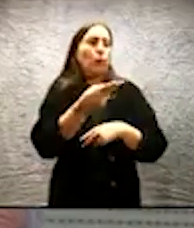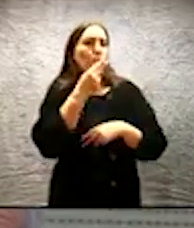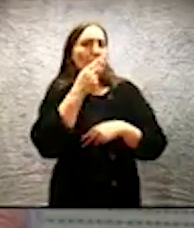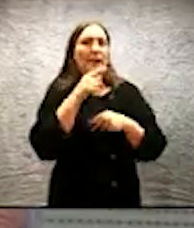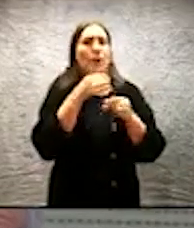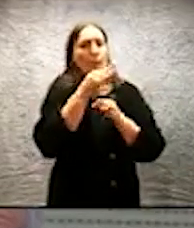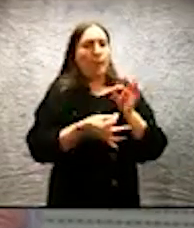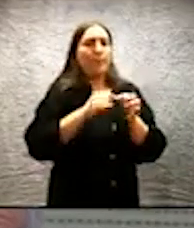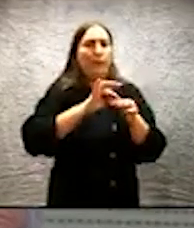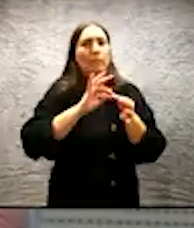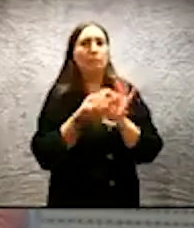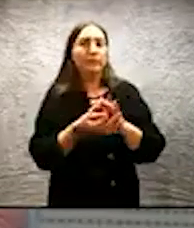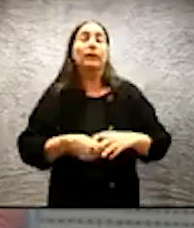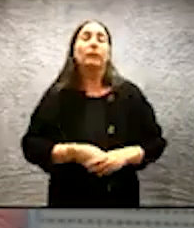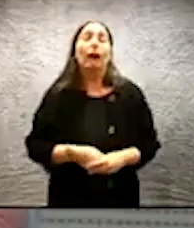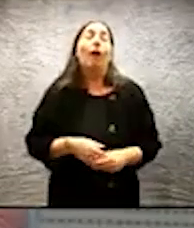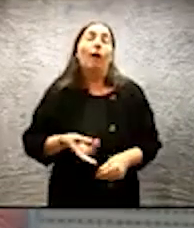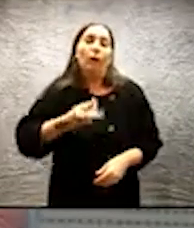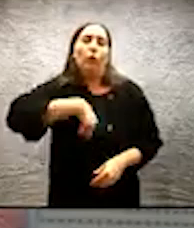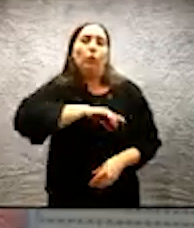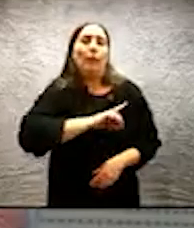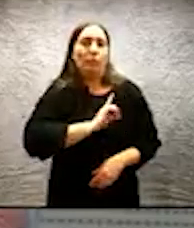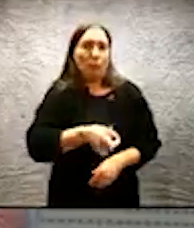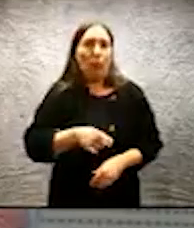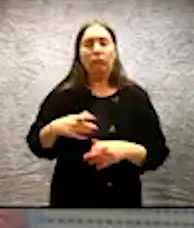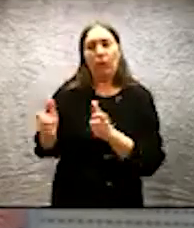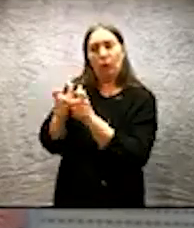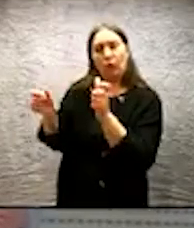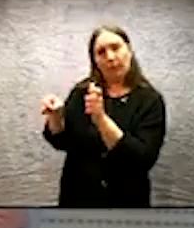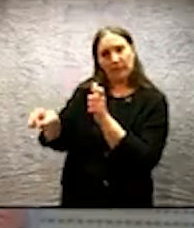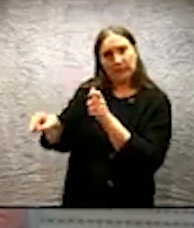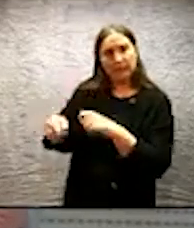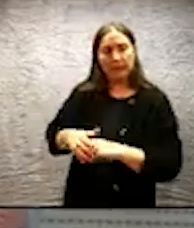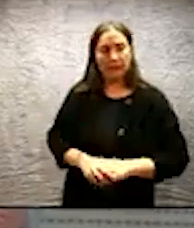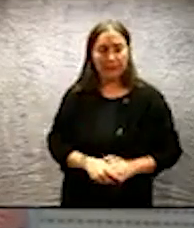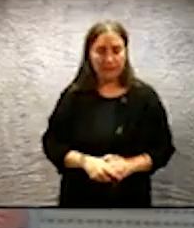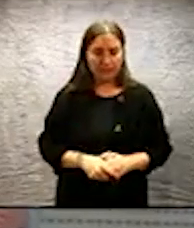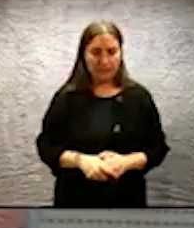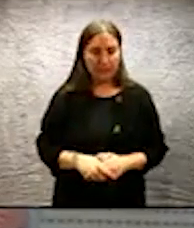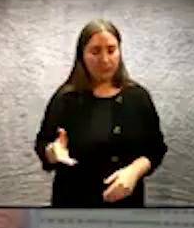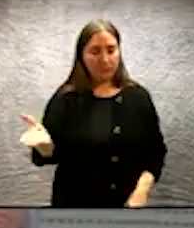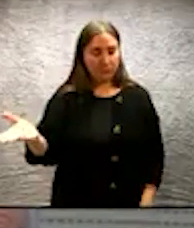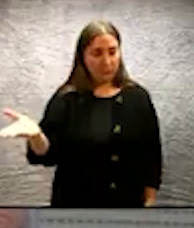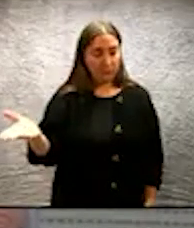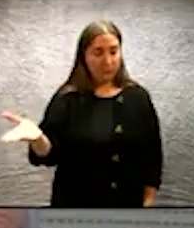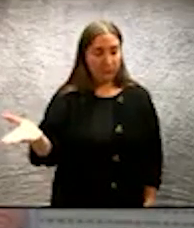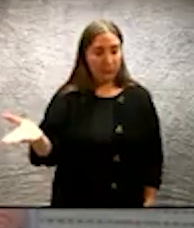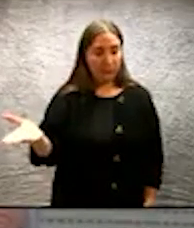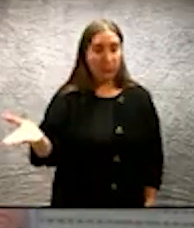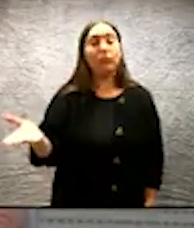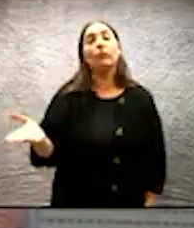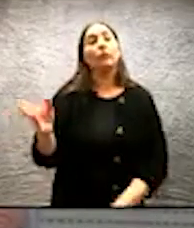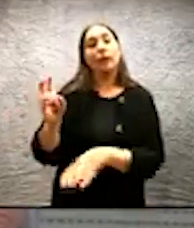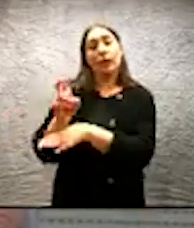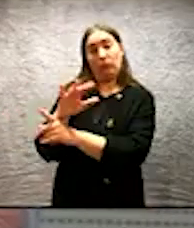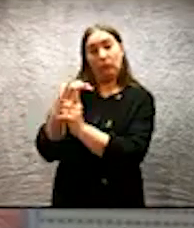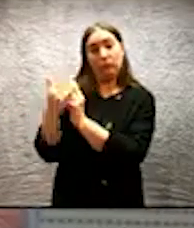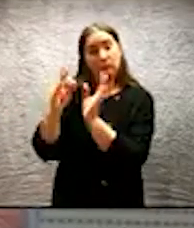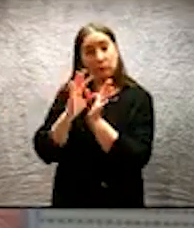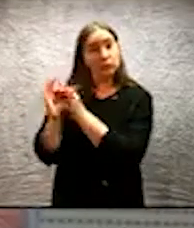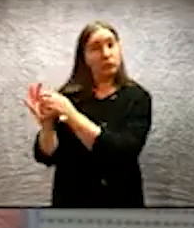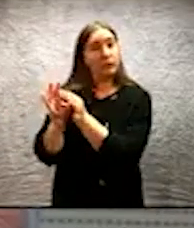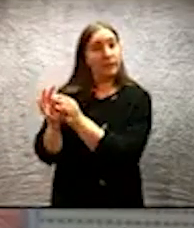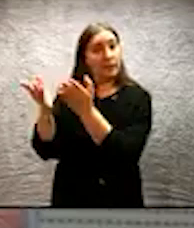Nous allons passer par une entreprise, Lemon Tree. Lemon Tree est une entreprise de l'économie sociale et